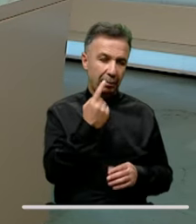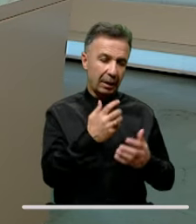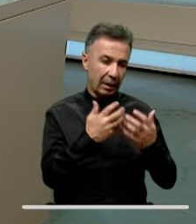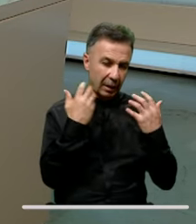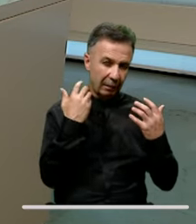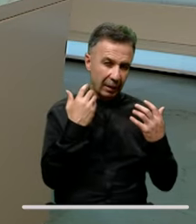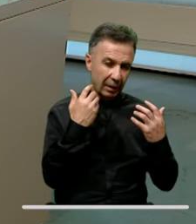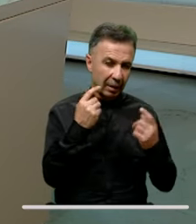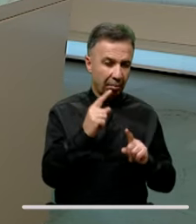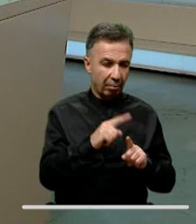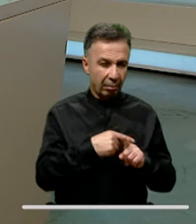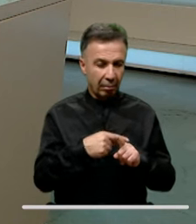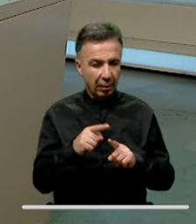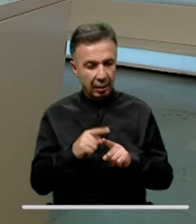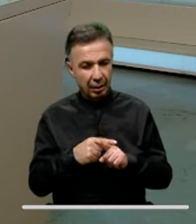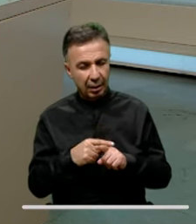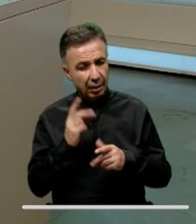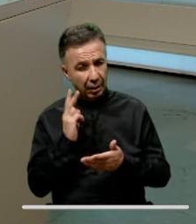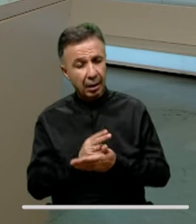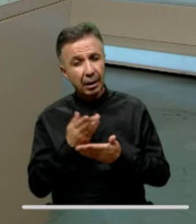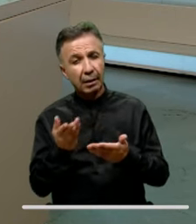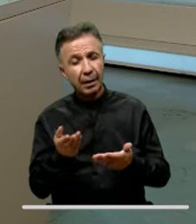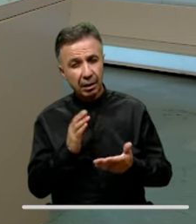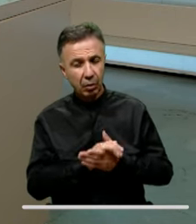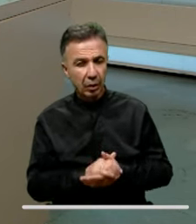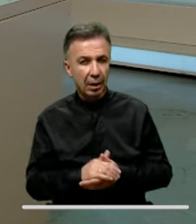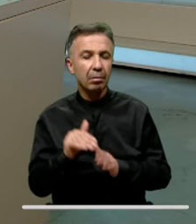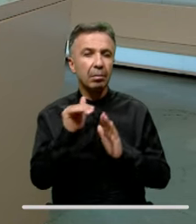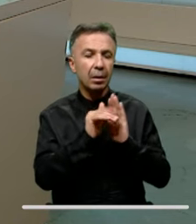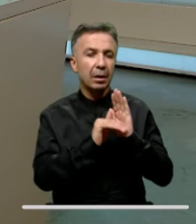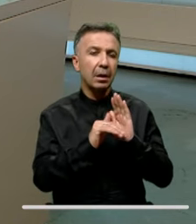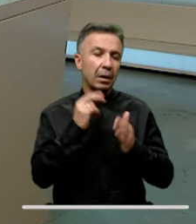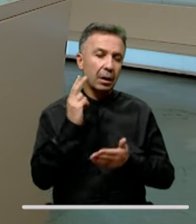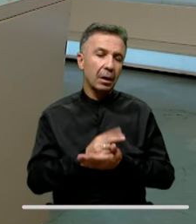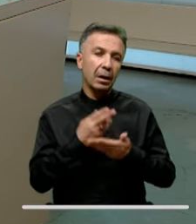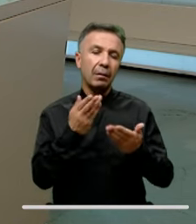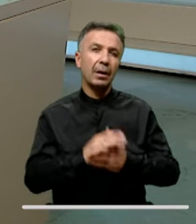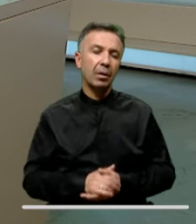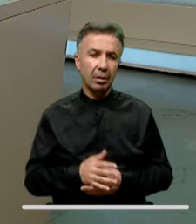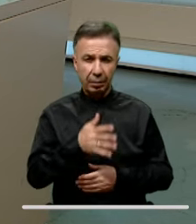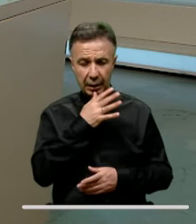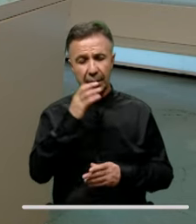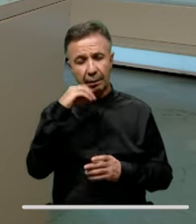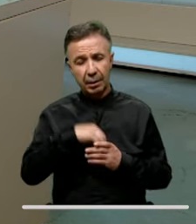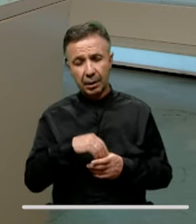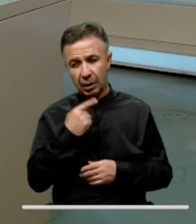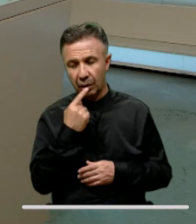hayvanda hissedar olarak belirleyecek. Ve bunların listeleri tespit ediliyor. Bak bildiğim için